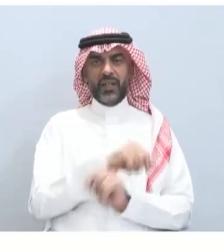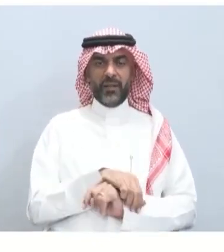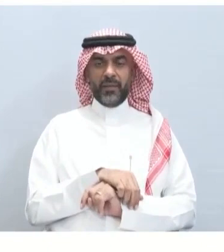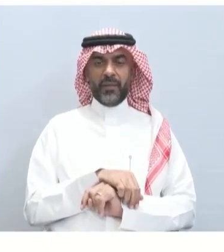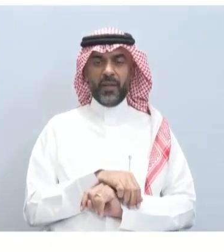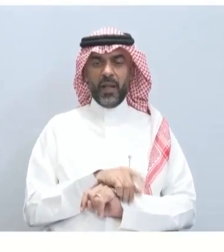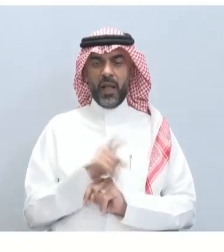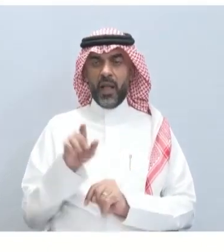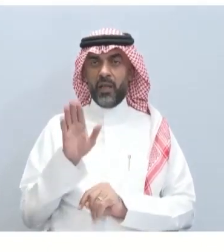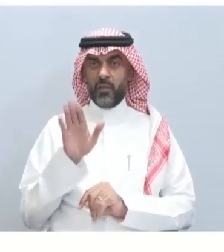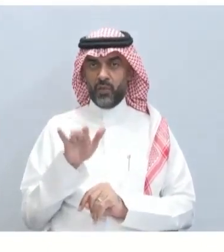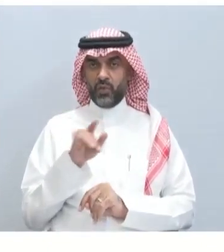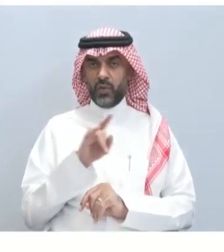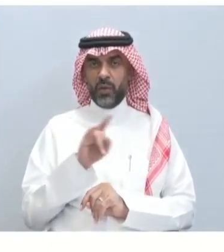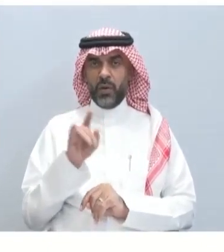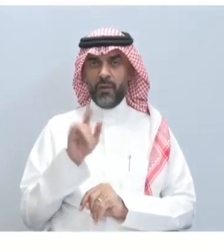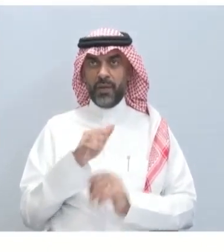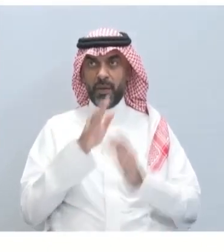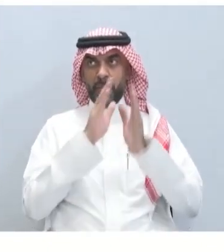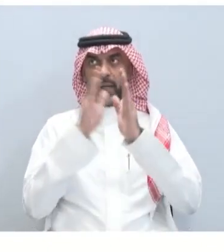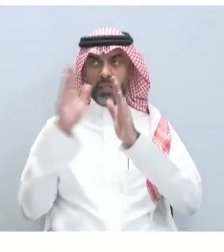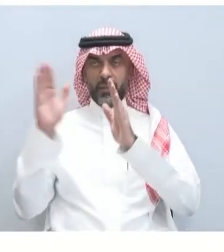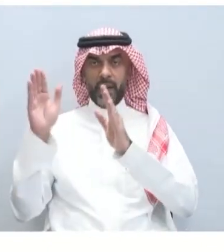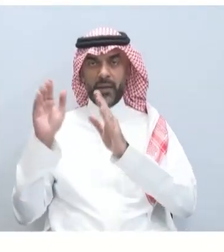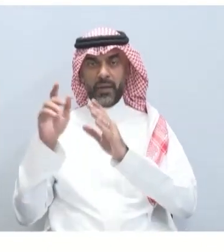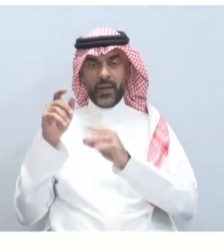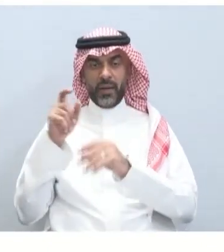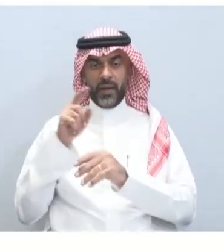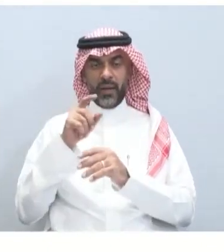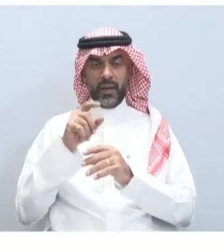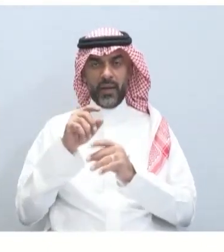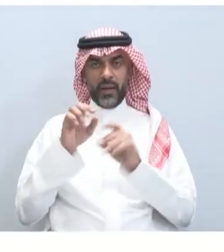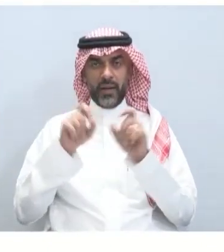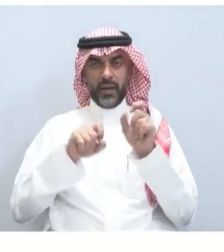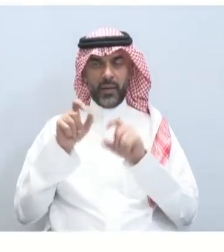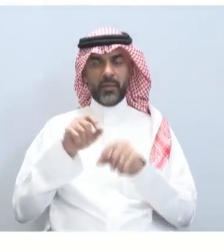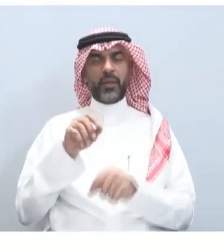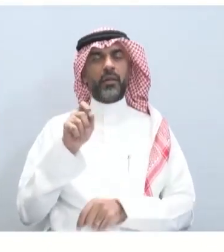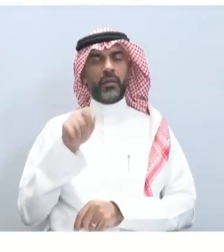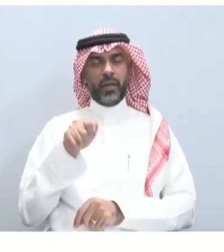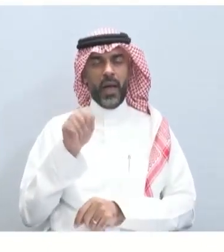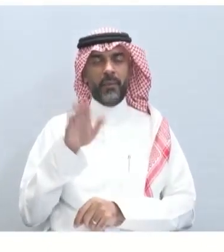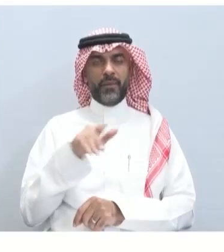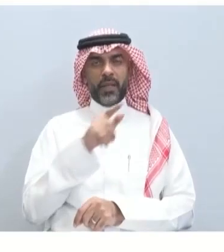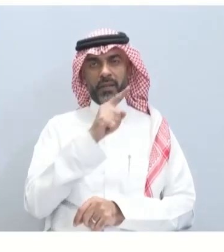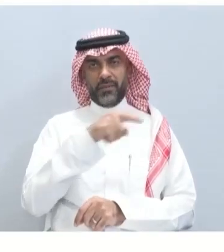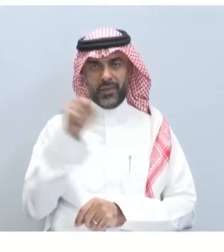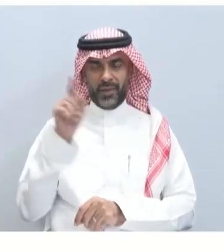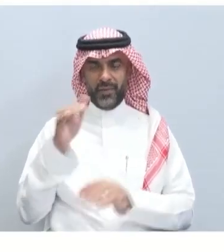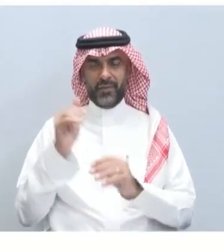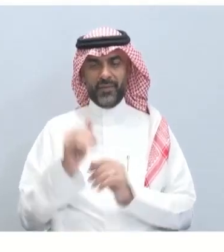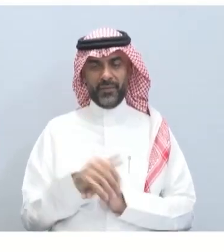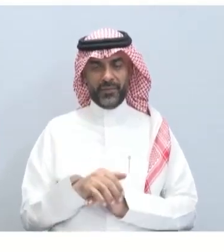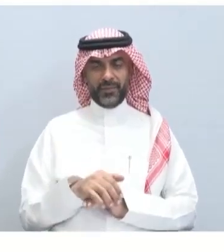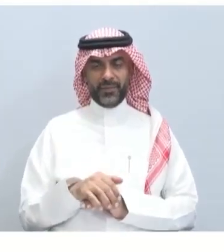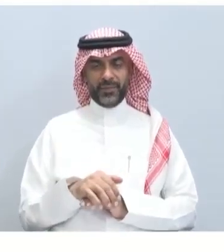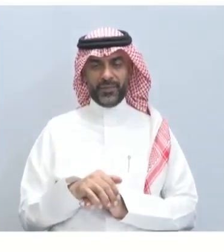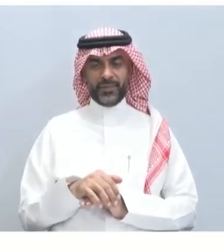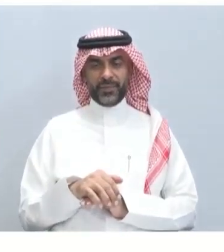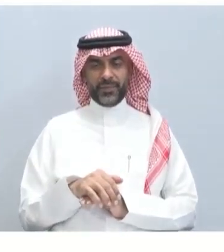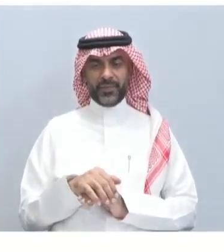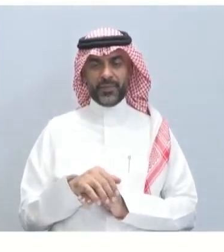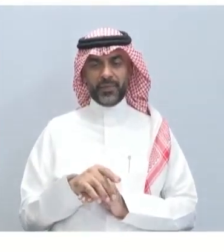موجوده في المكتبات الرقميه ممتاز نعم موجوده توفر للمكتبات الرقميه